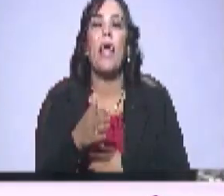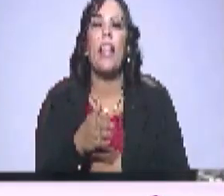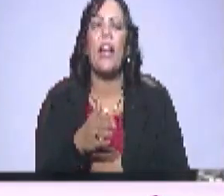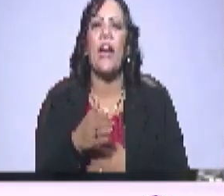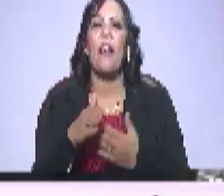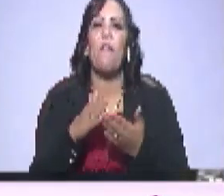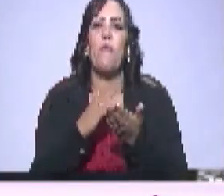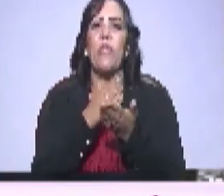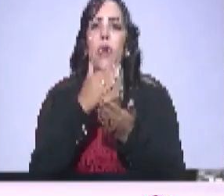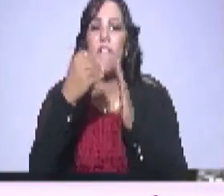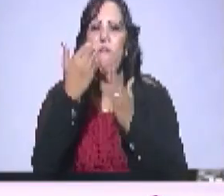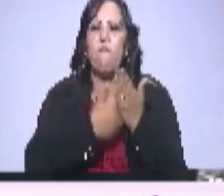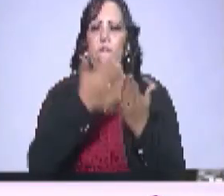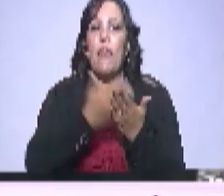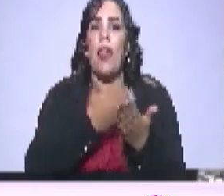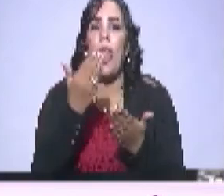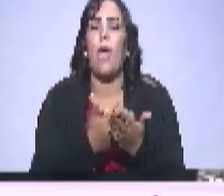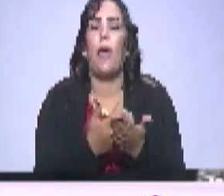بتاعه.